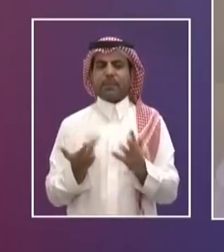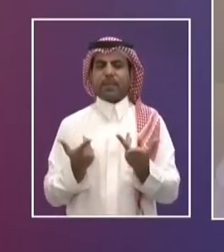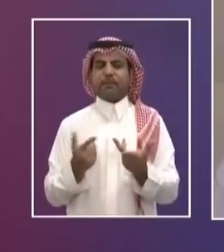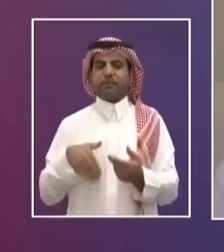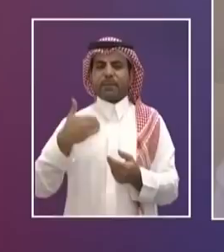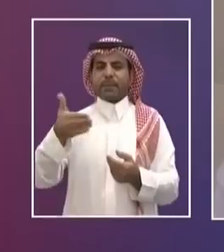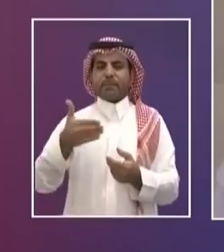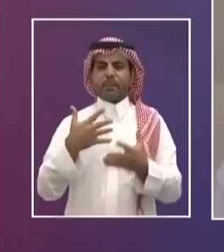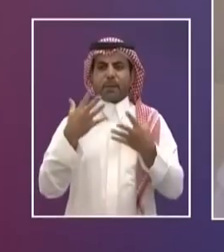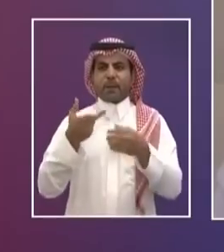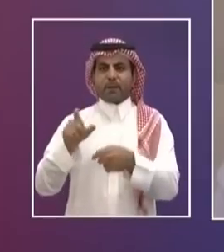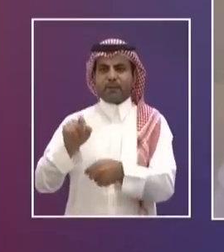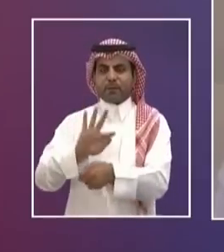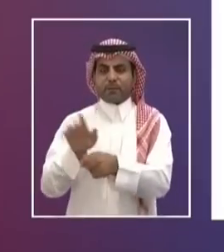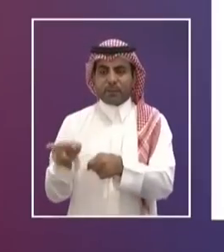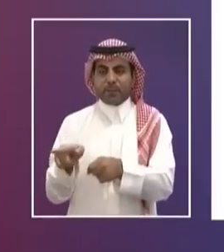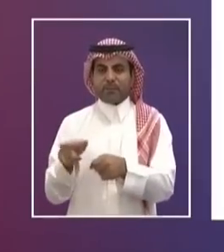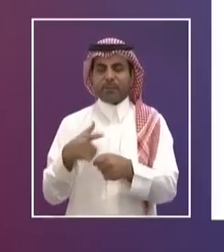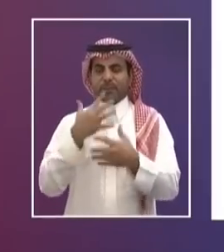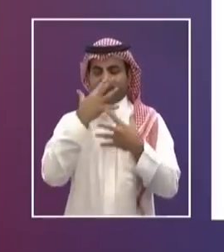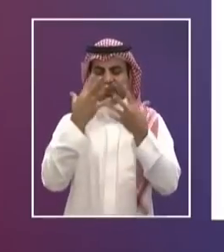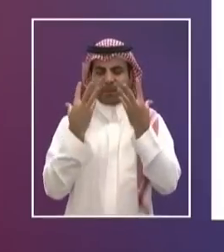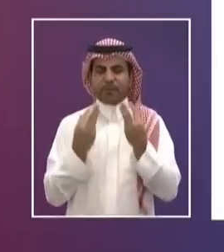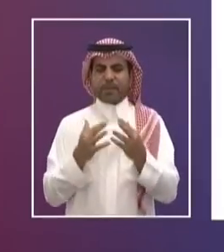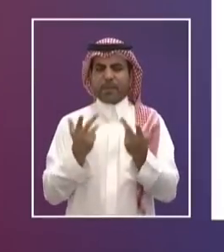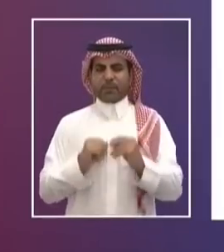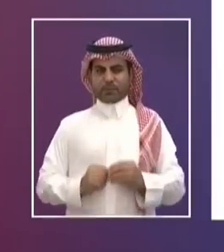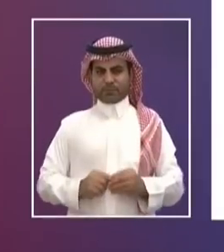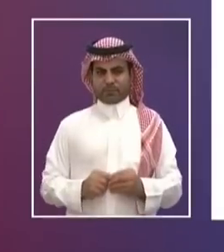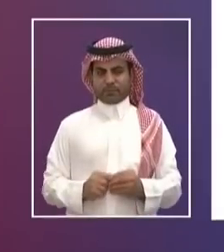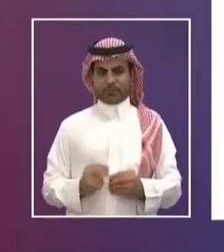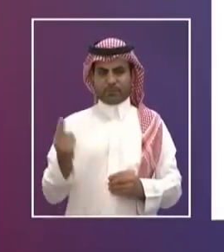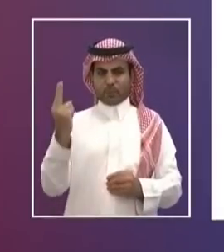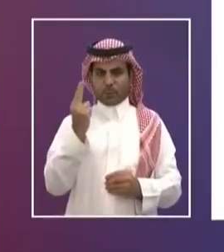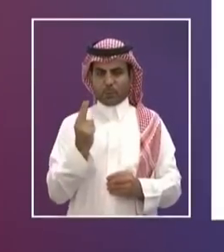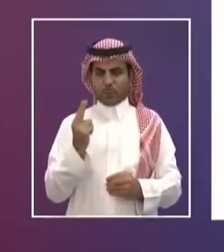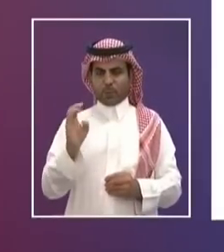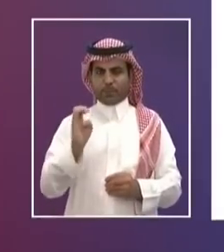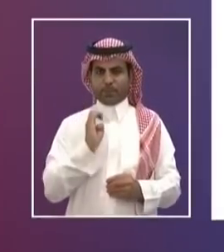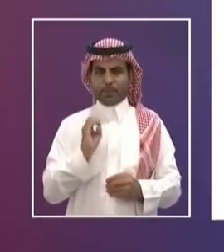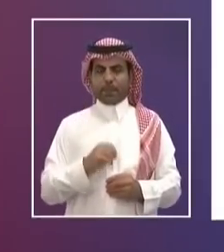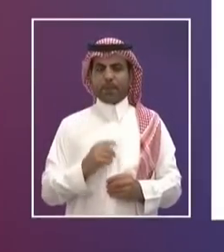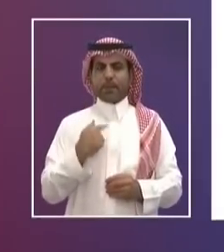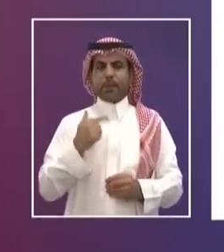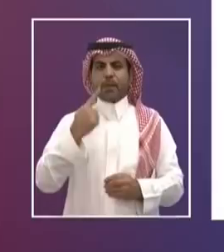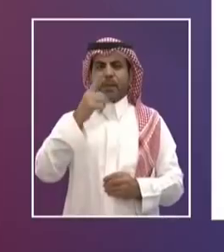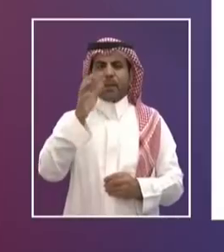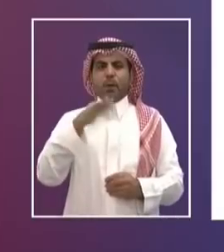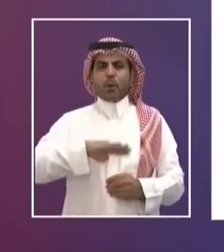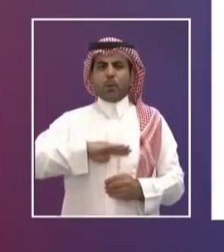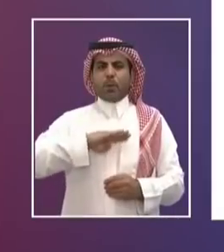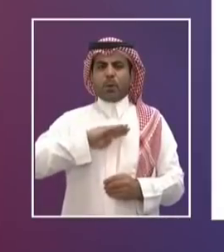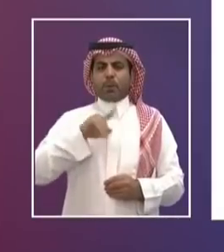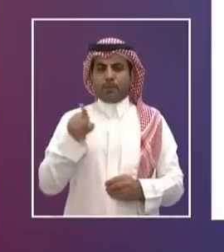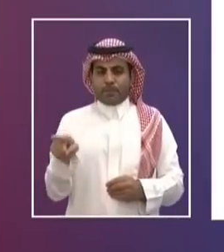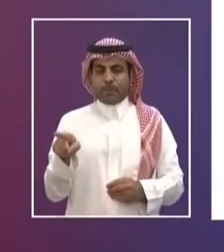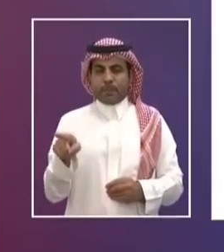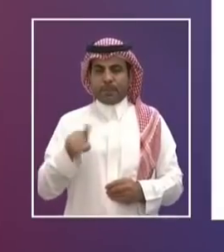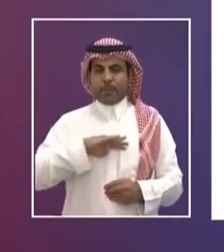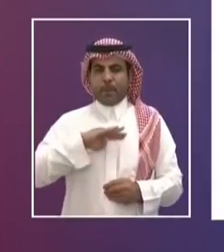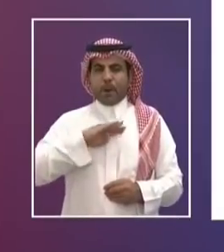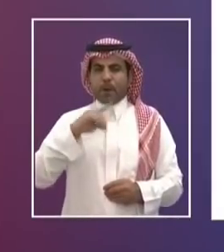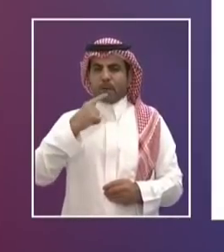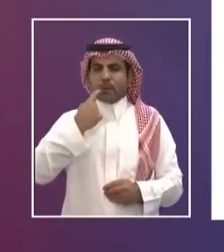بعد إصابتهم بالفيروس؟ وشكرا. شكرا لك أستاذ ناصر، سؤال رائع. الفئات العمرية التي تكون أكثر